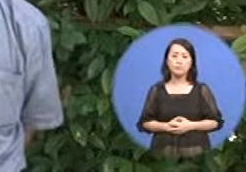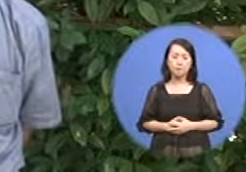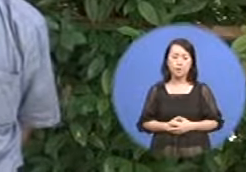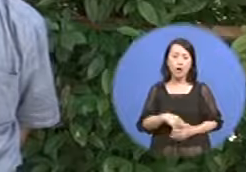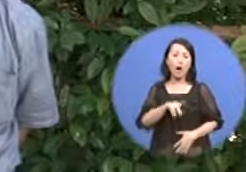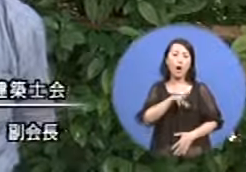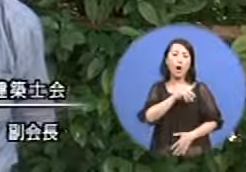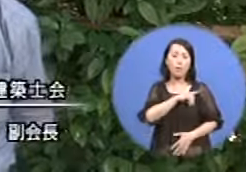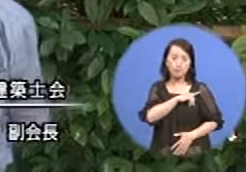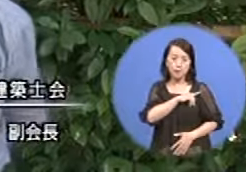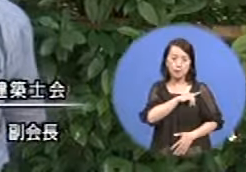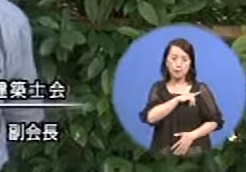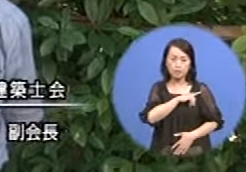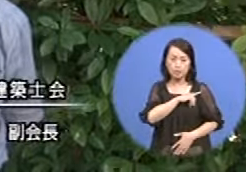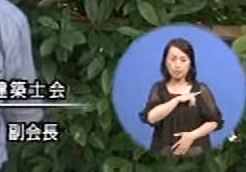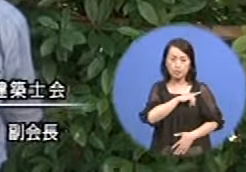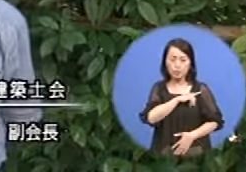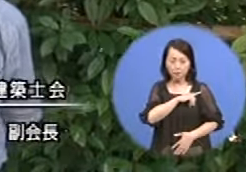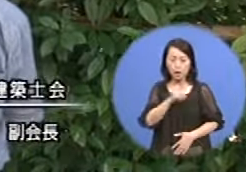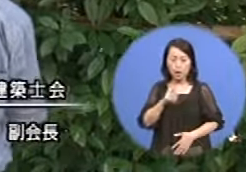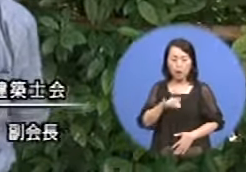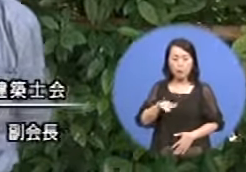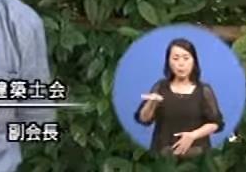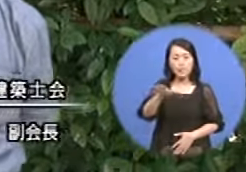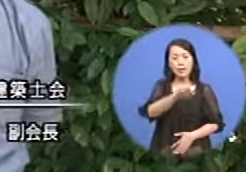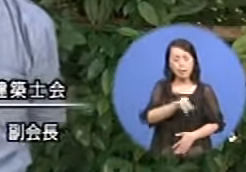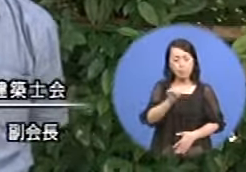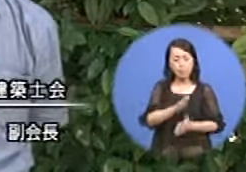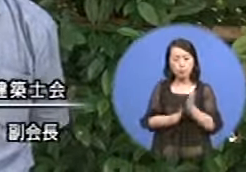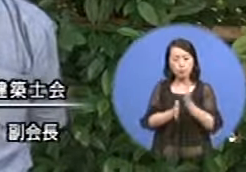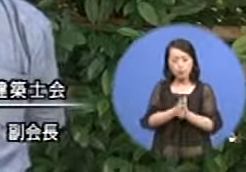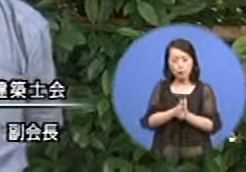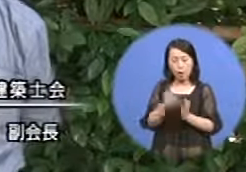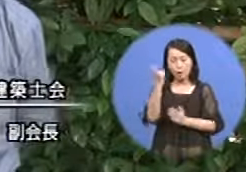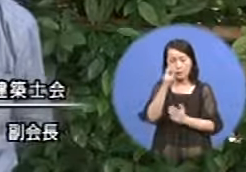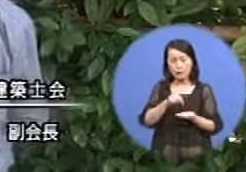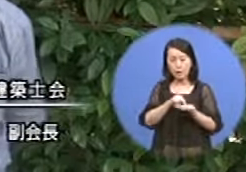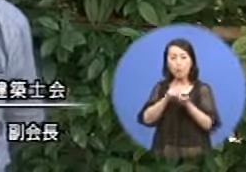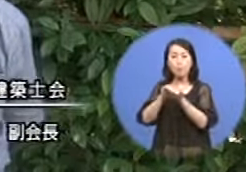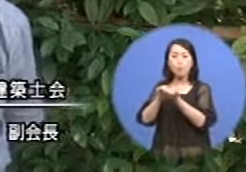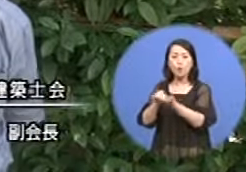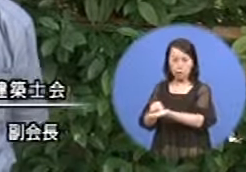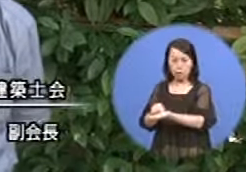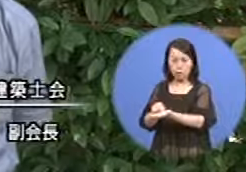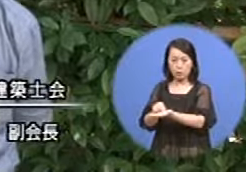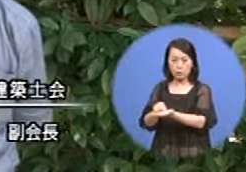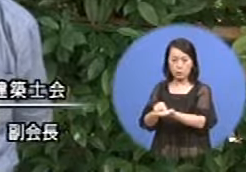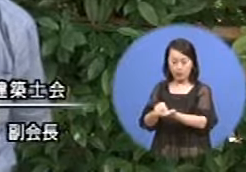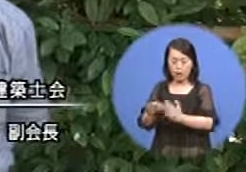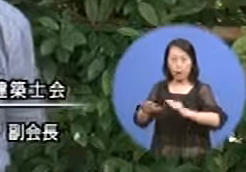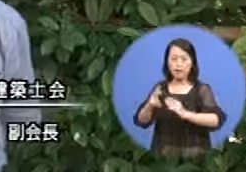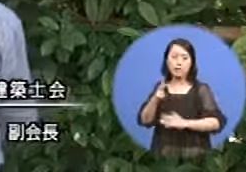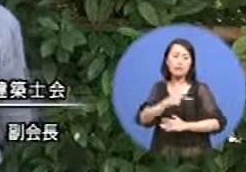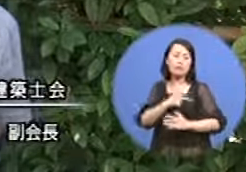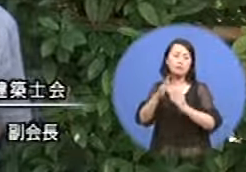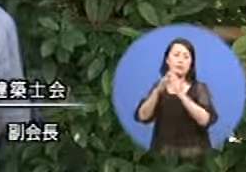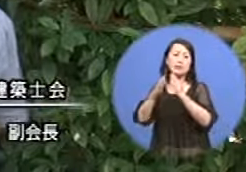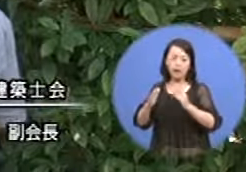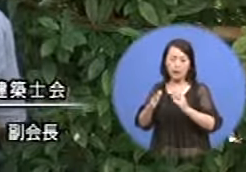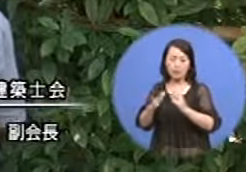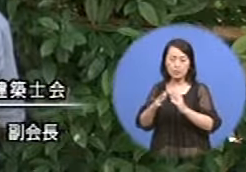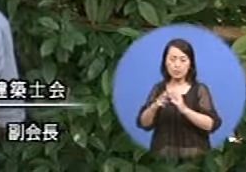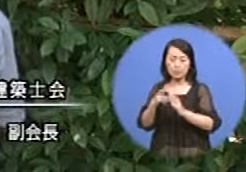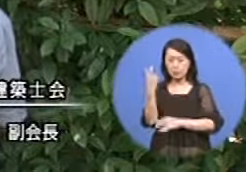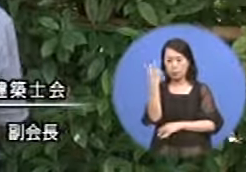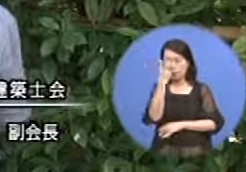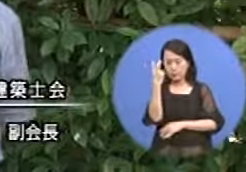まず行政の方に無料診断を申し込んでいただきますと、建築士会の木造住宅耐震診断士が